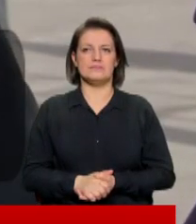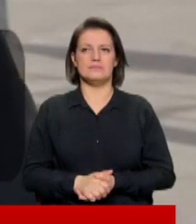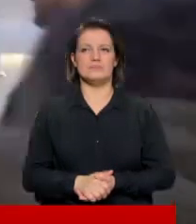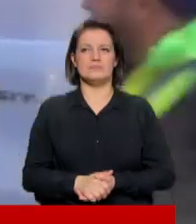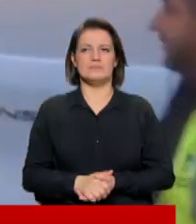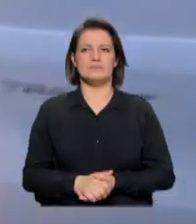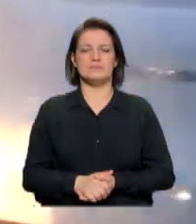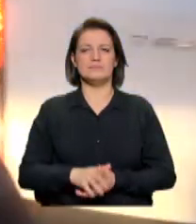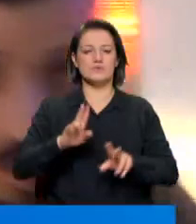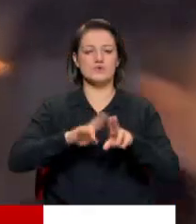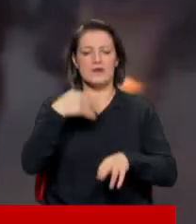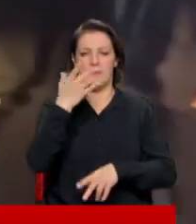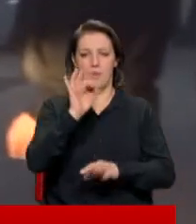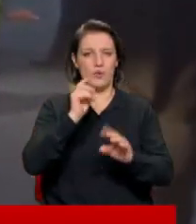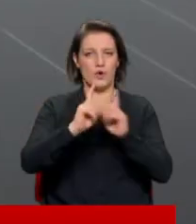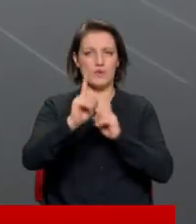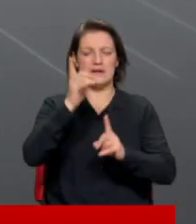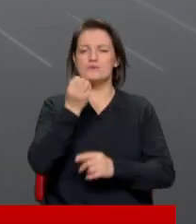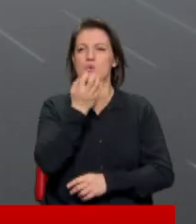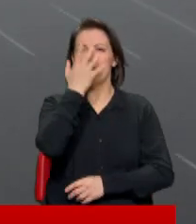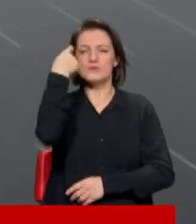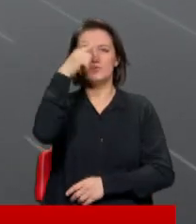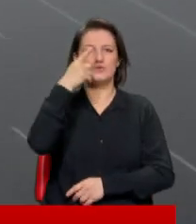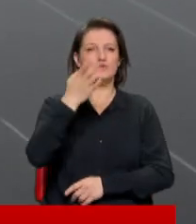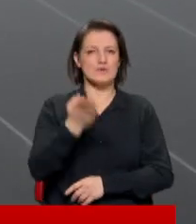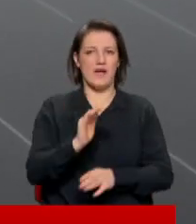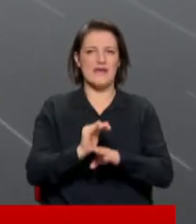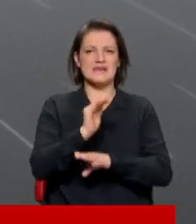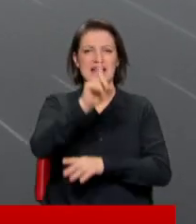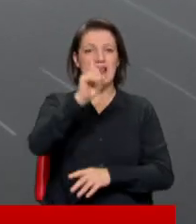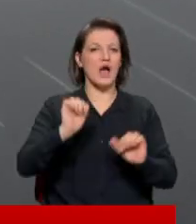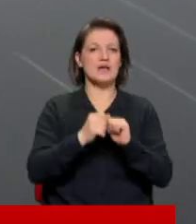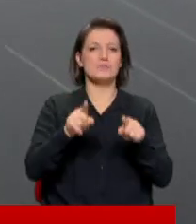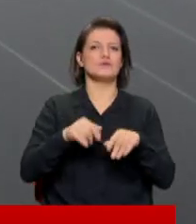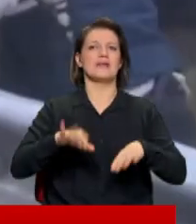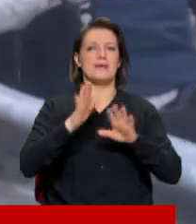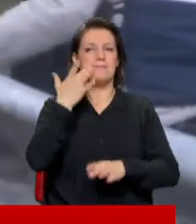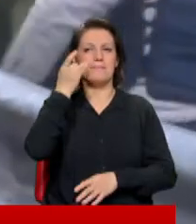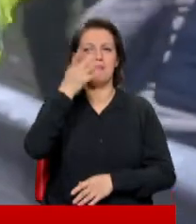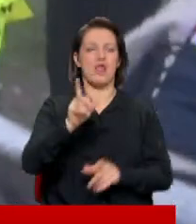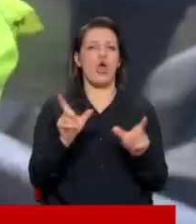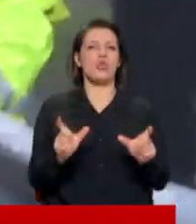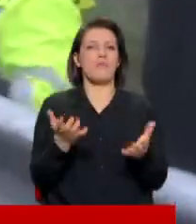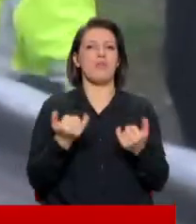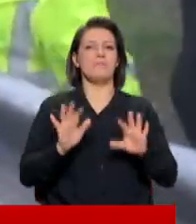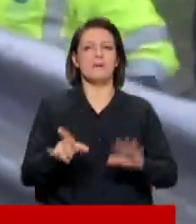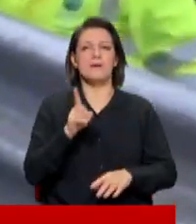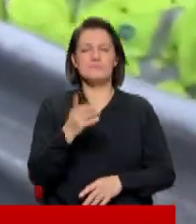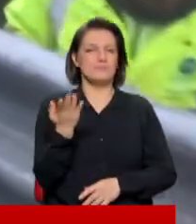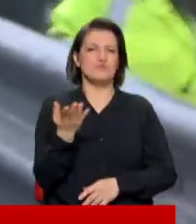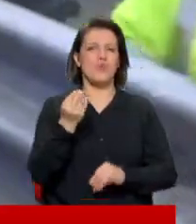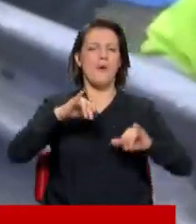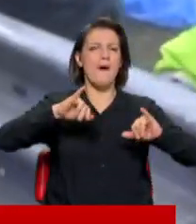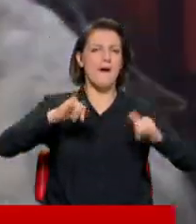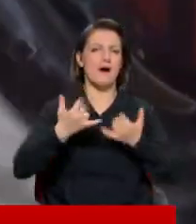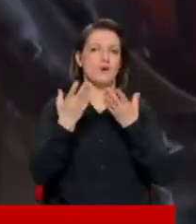döndü orası. Kuzey Marmara Otoyolu'nda sis nedeniyle yaşanan İlk kaza değildi bu. Belli ki önlem de alınmadı. Bu kez bedeli